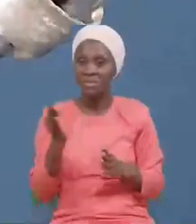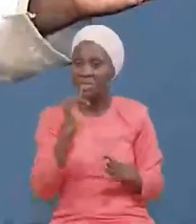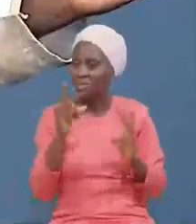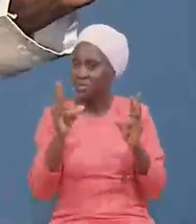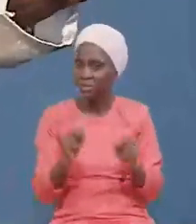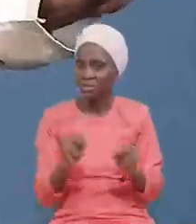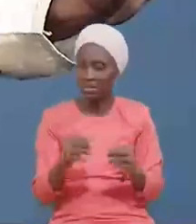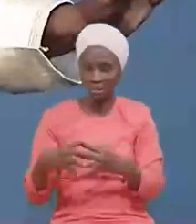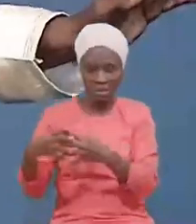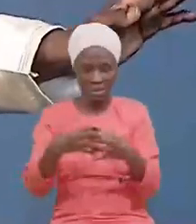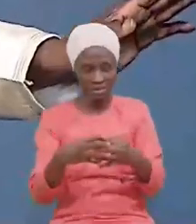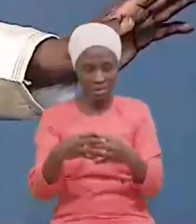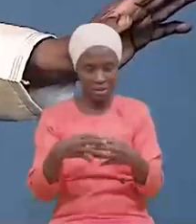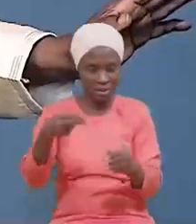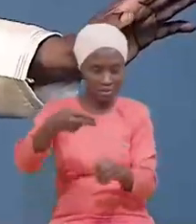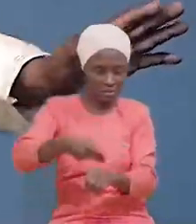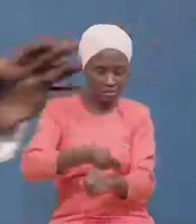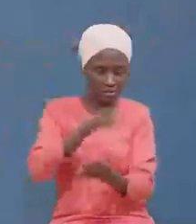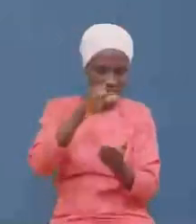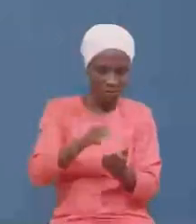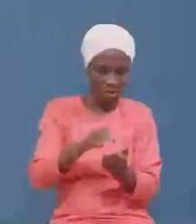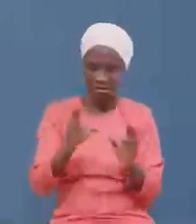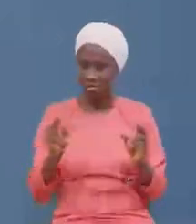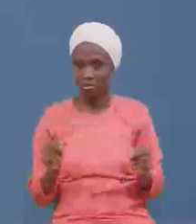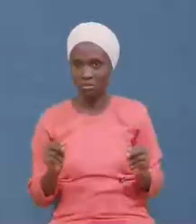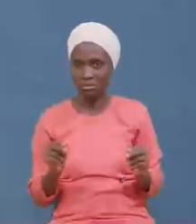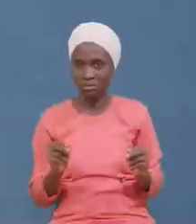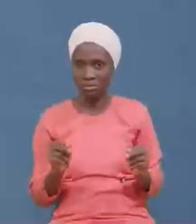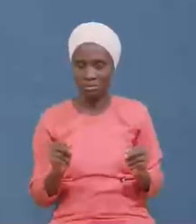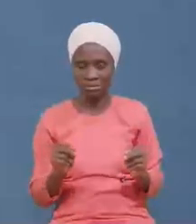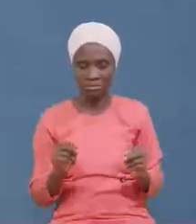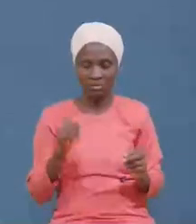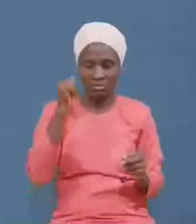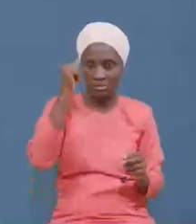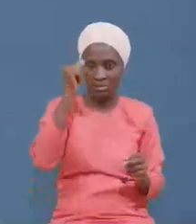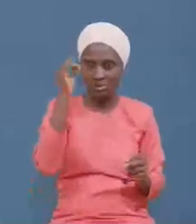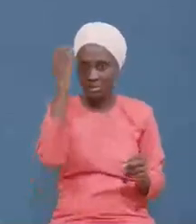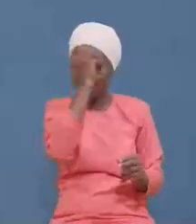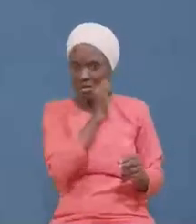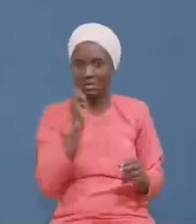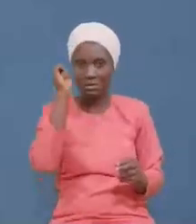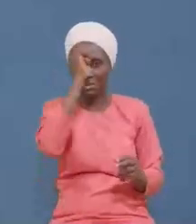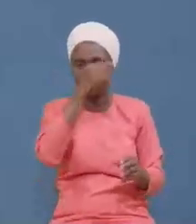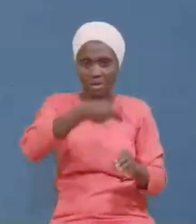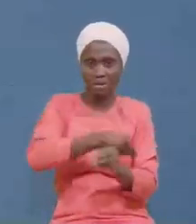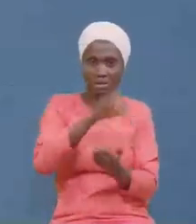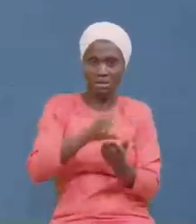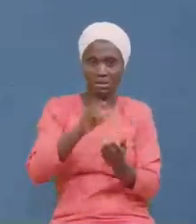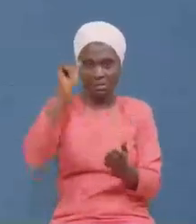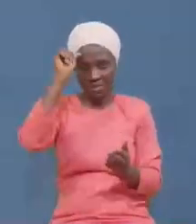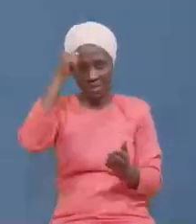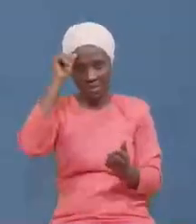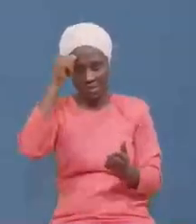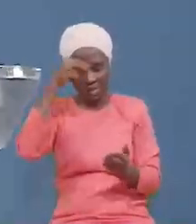Il n'y a pas un agneau américain, un agneau européen, un agneau indien, un